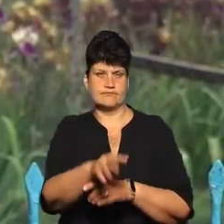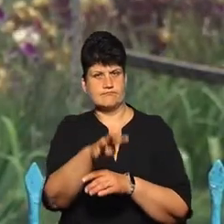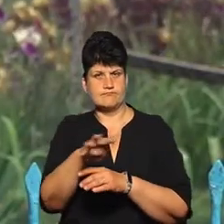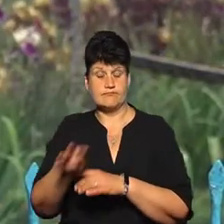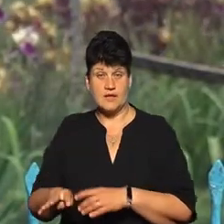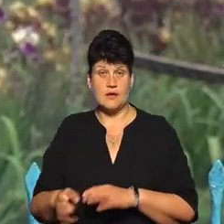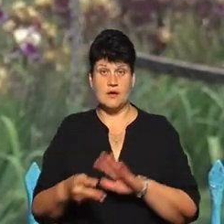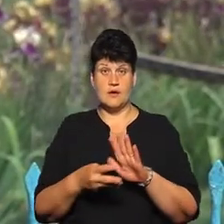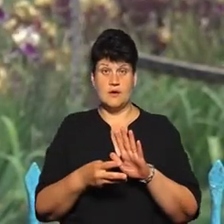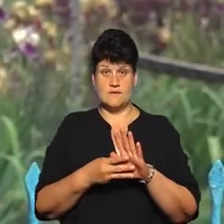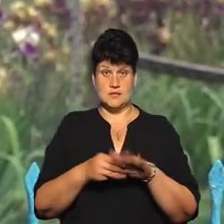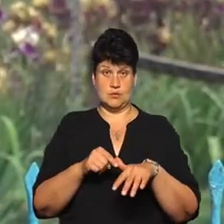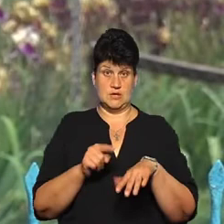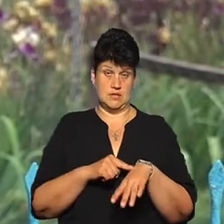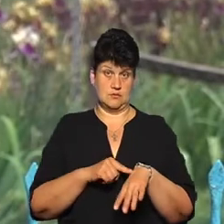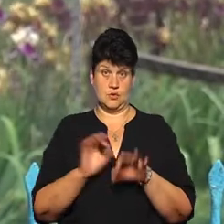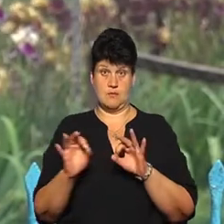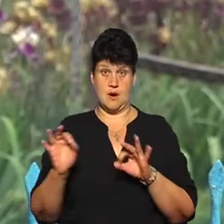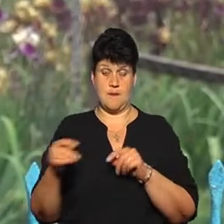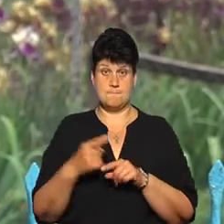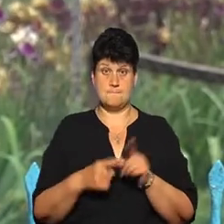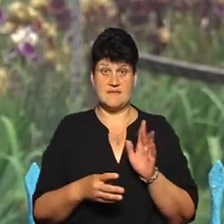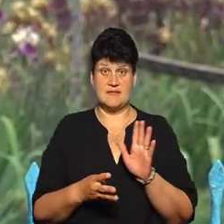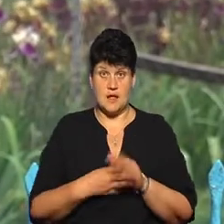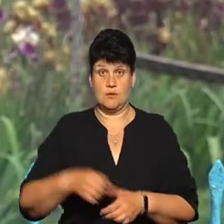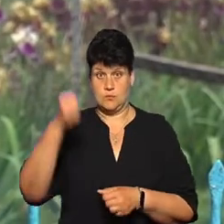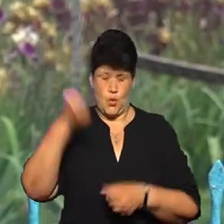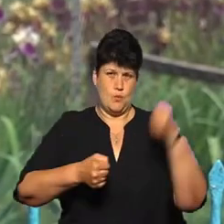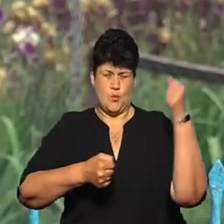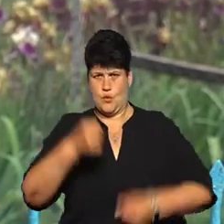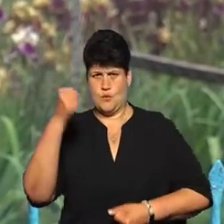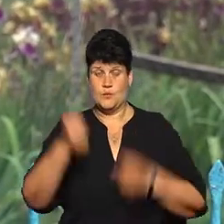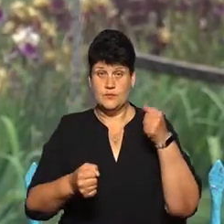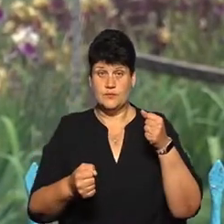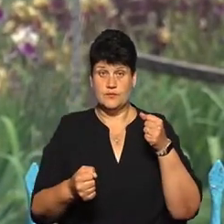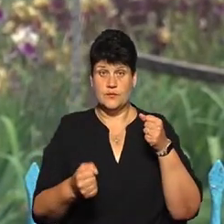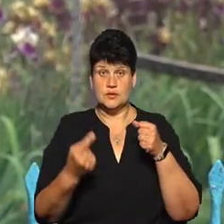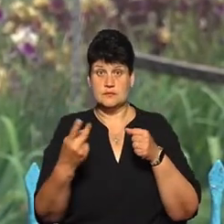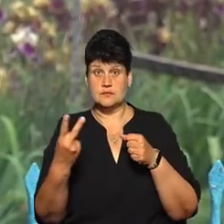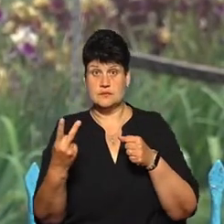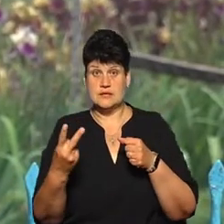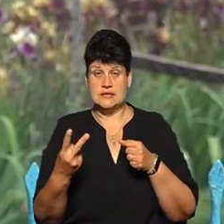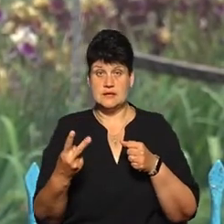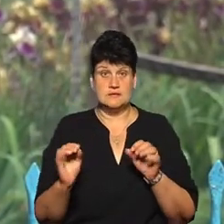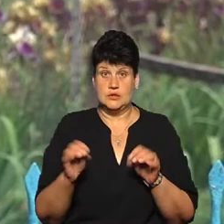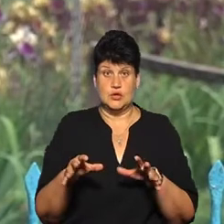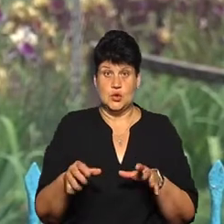по городу ходив, а в 8:30 вже як гупнуло раз, другий раз. Заскочив, сумку забрав